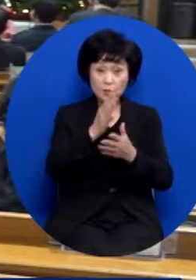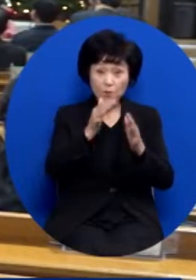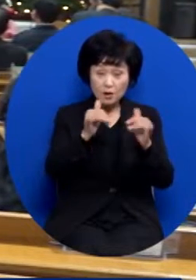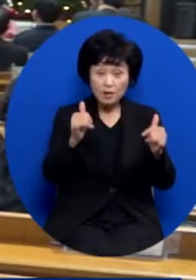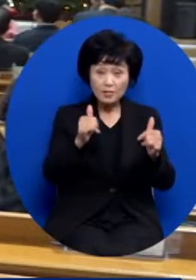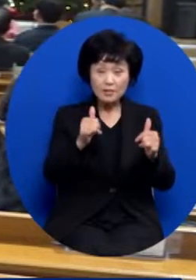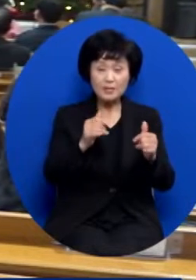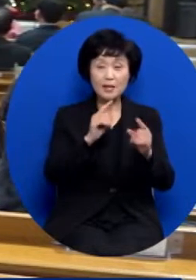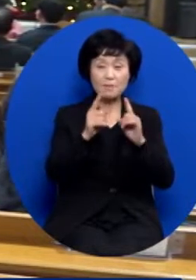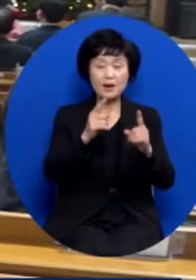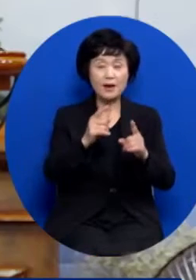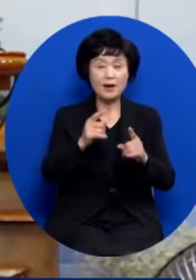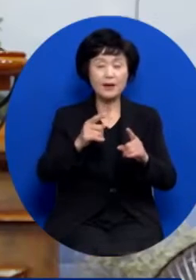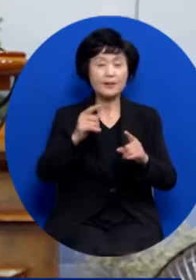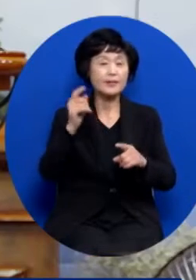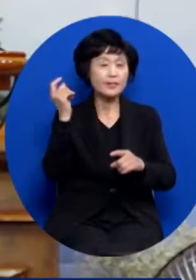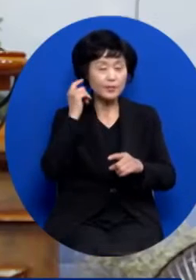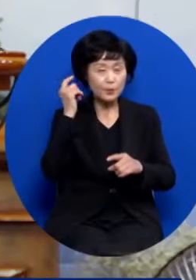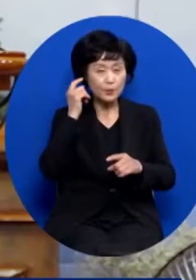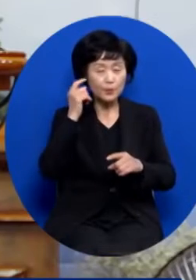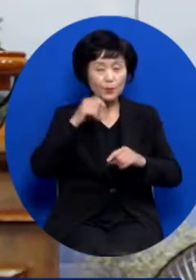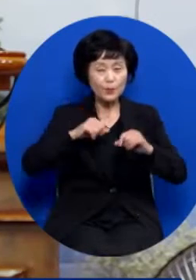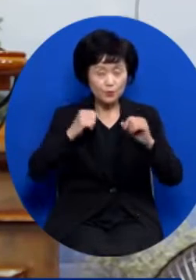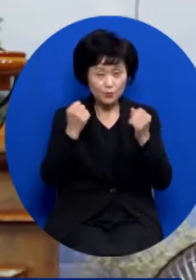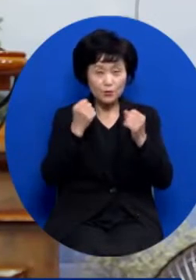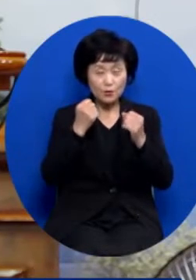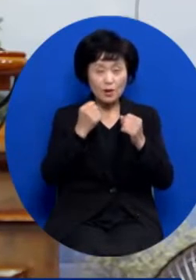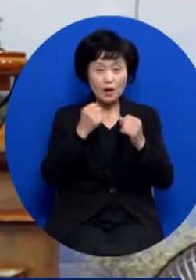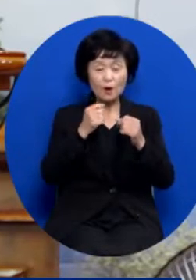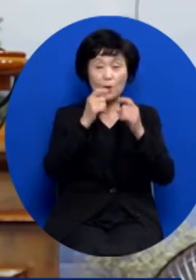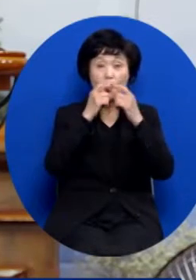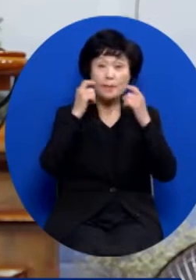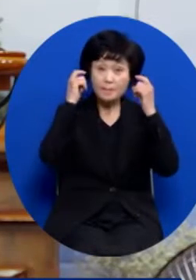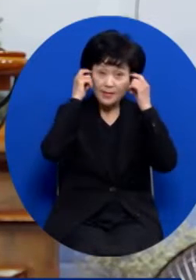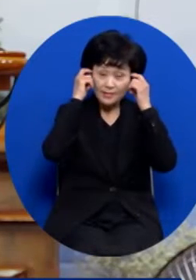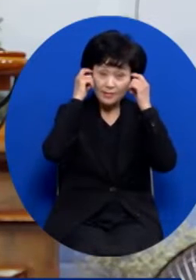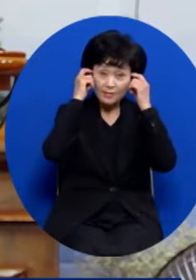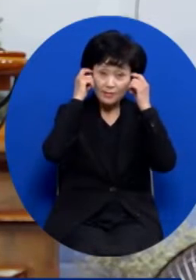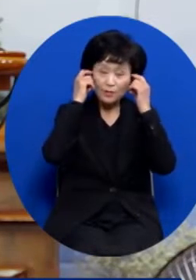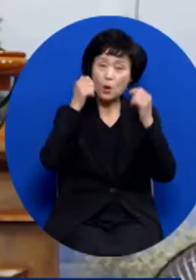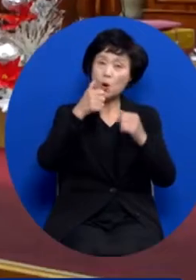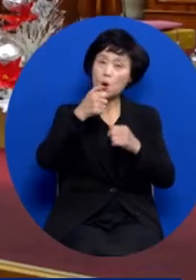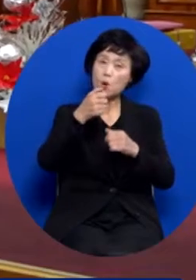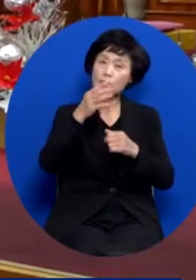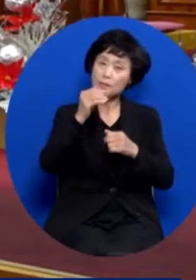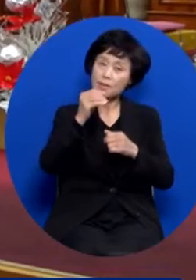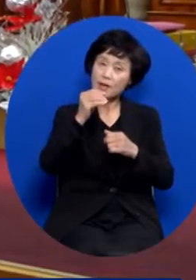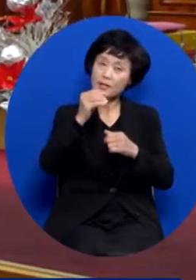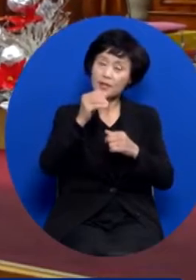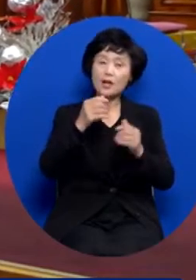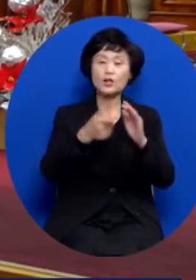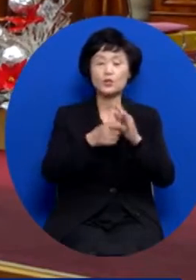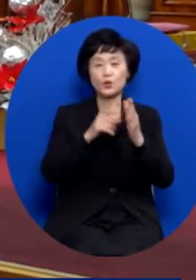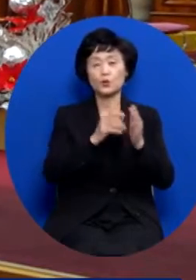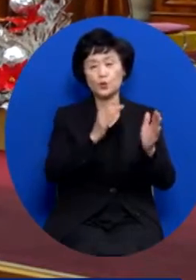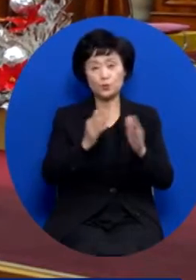들어가면서 최선을 다해서 우리 또 마스크도 한 50만 장 정도 준비를 해서 충청북도에 있는